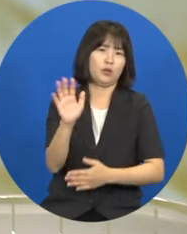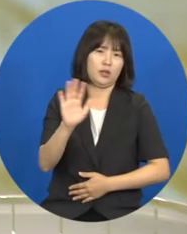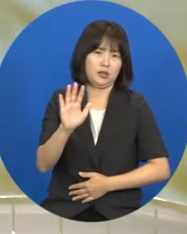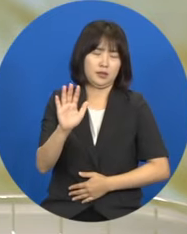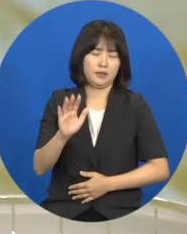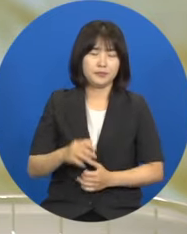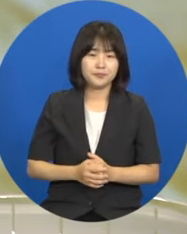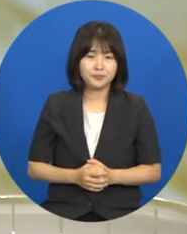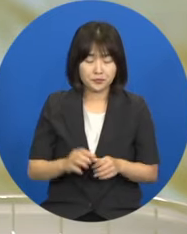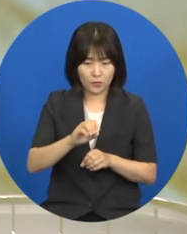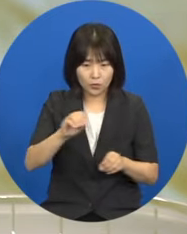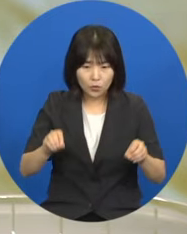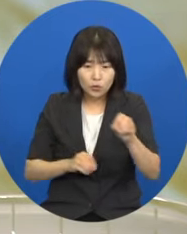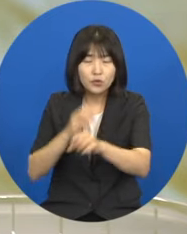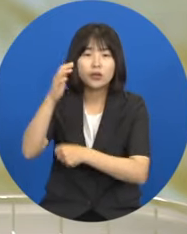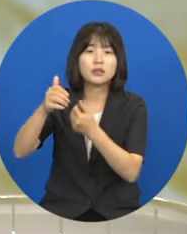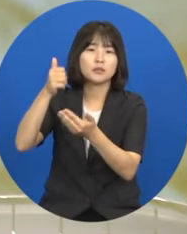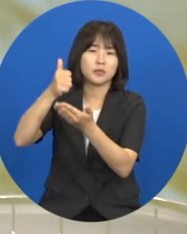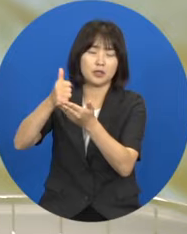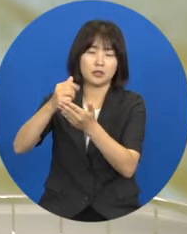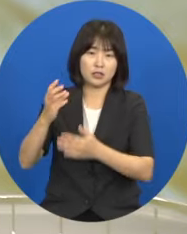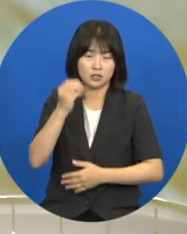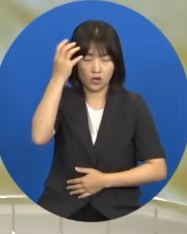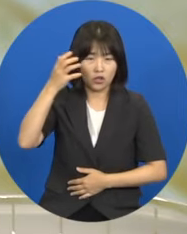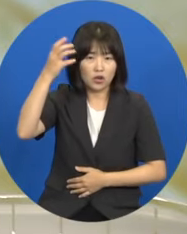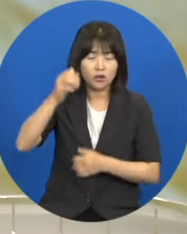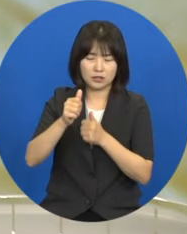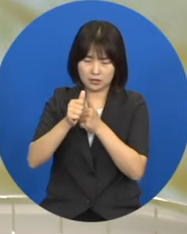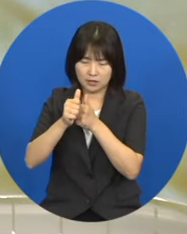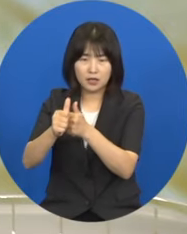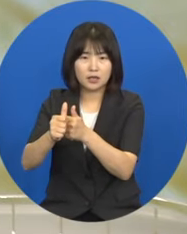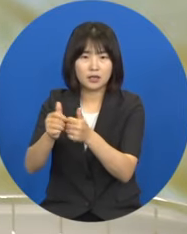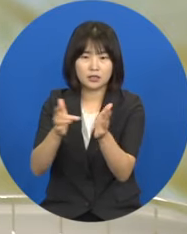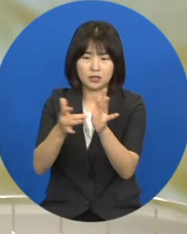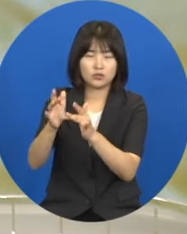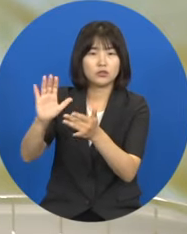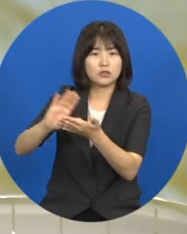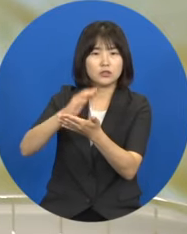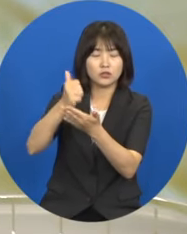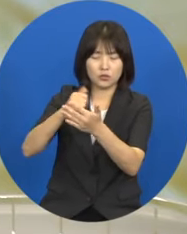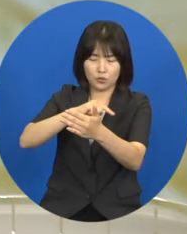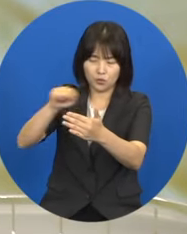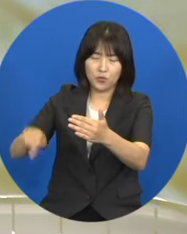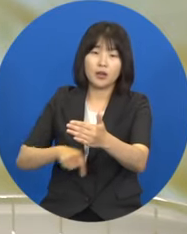오히려 하나님께서는 성령을 따라 예수 그리스도